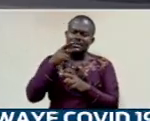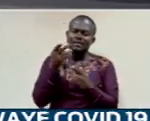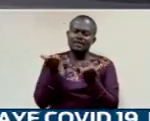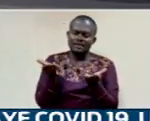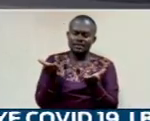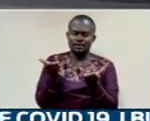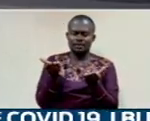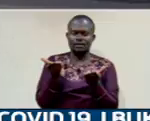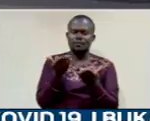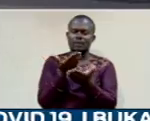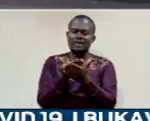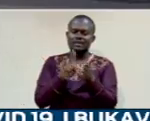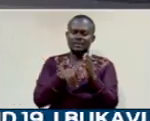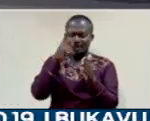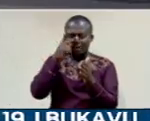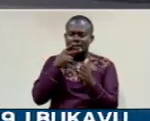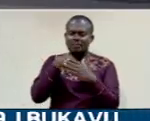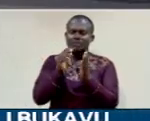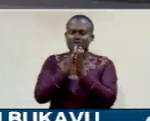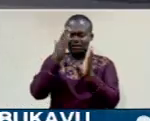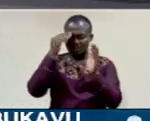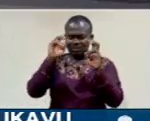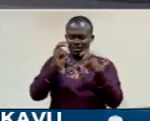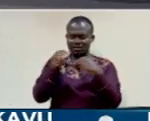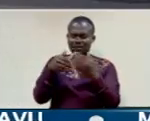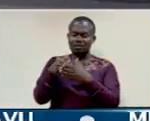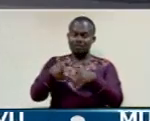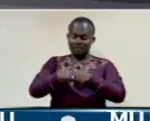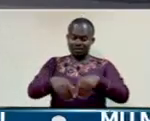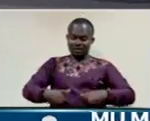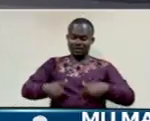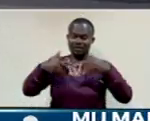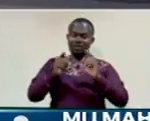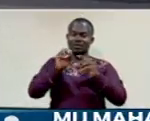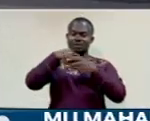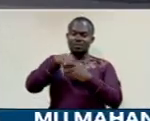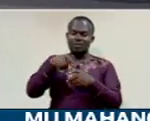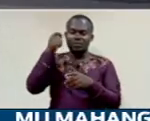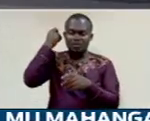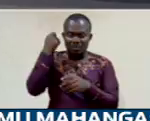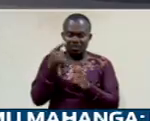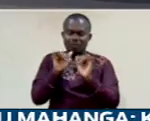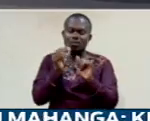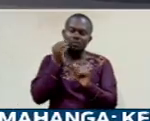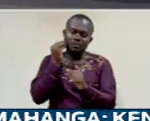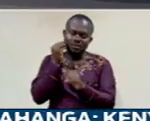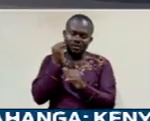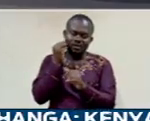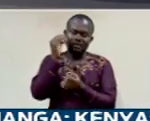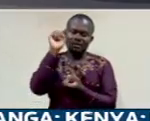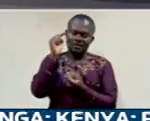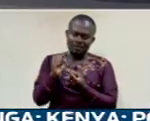buryo se murasaba icyo ababyeyi muri rusange kugira ngo uru rubyiruko narwo rujye mu bagomba kwiyumvisha ko kuguma mu rugo